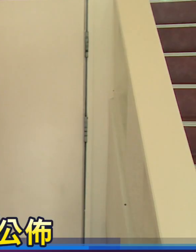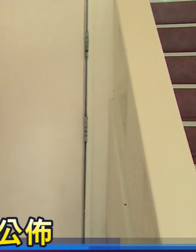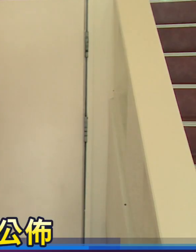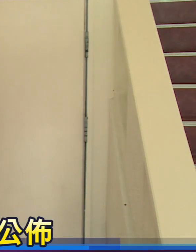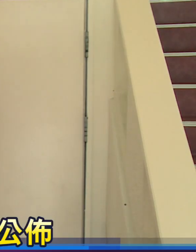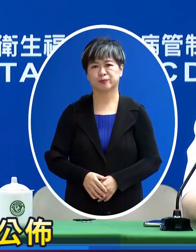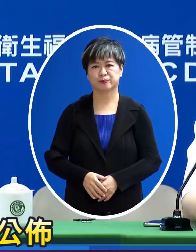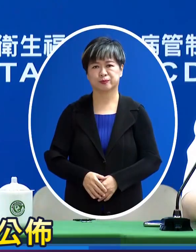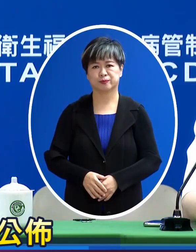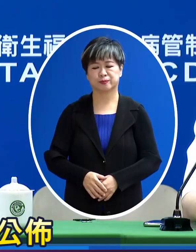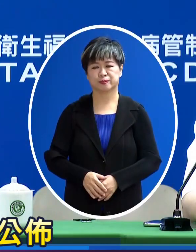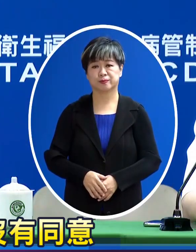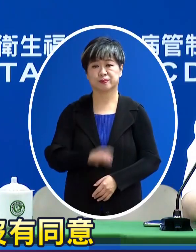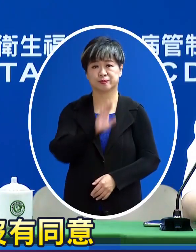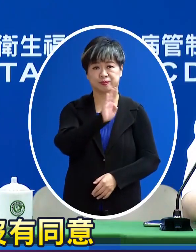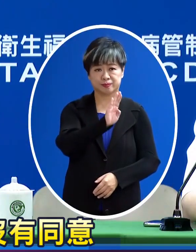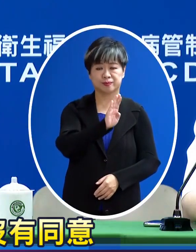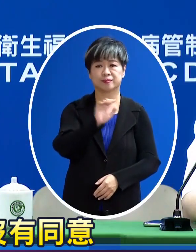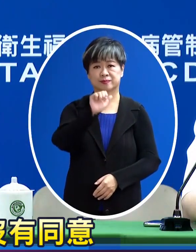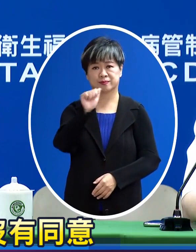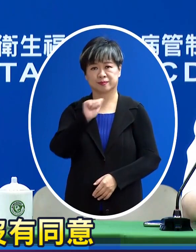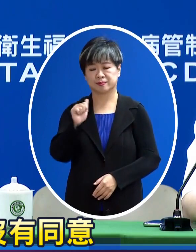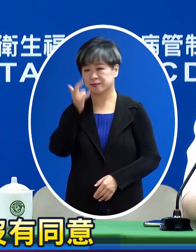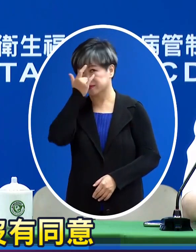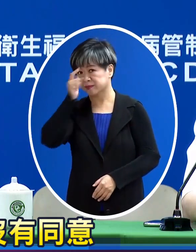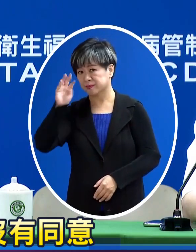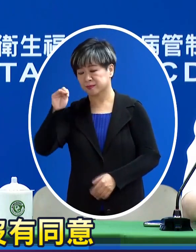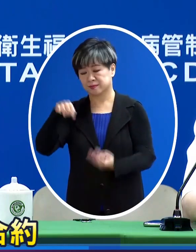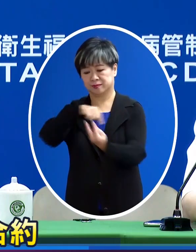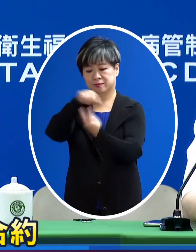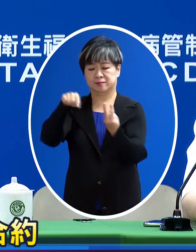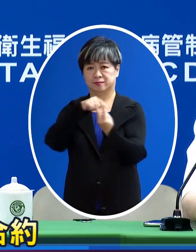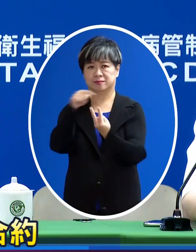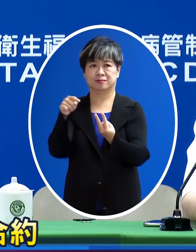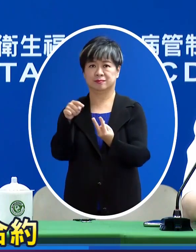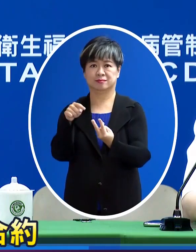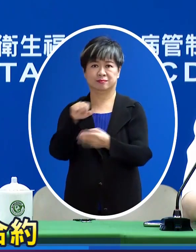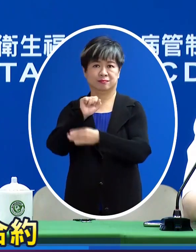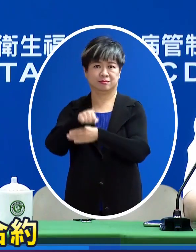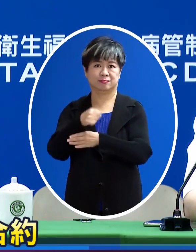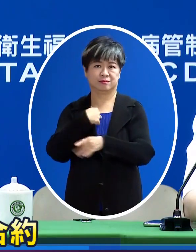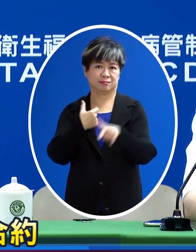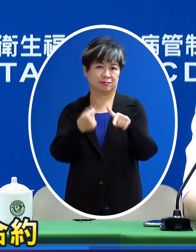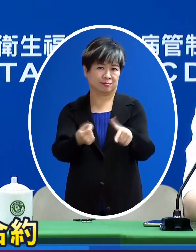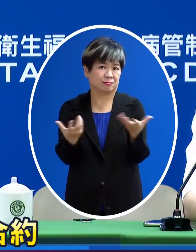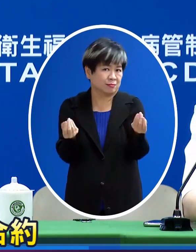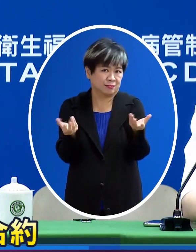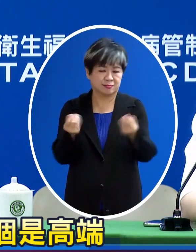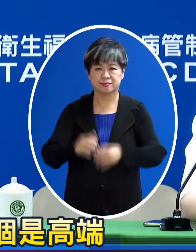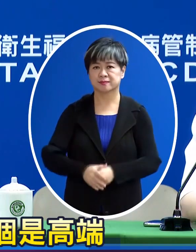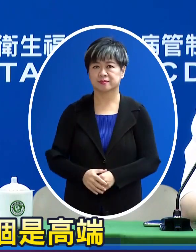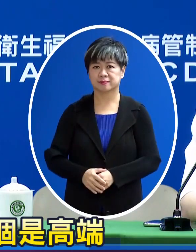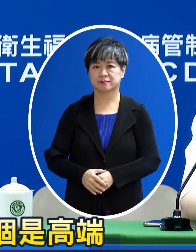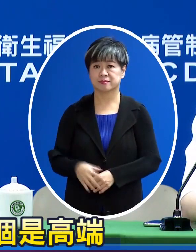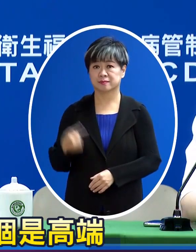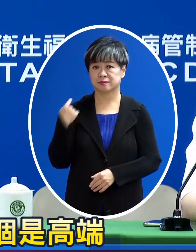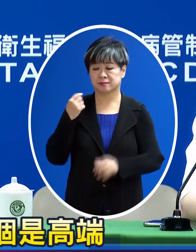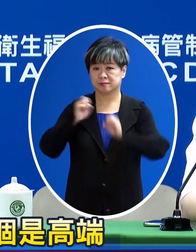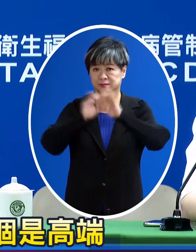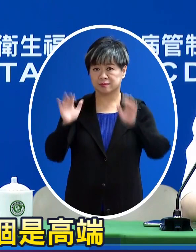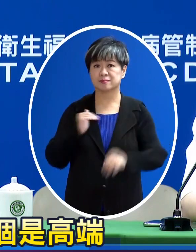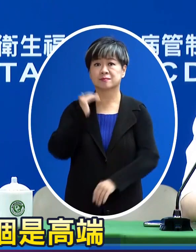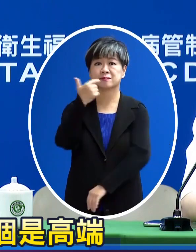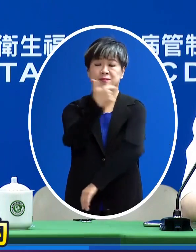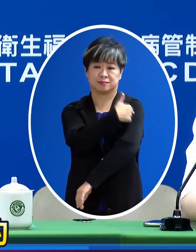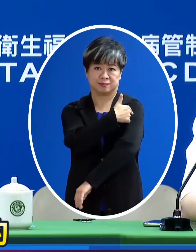的要一并公布。 BNT、 AZ、 莫德纳都没有同意就公开他的商业合约，那昨天公布的那个是